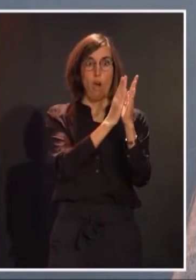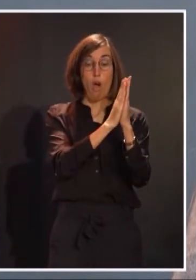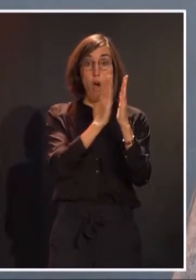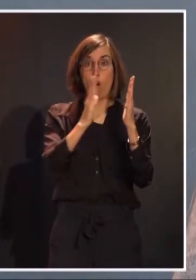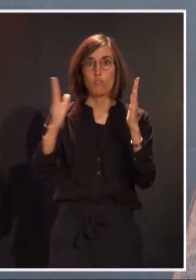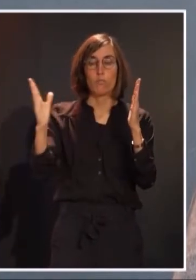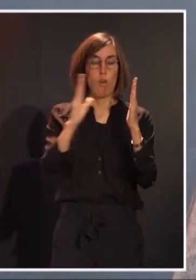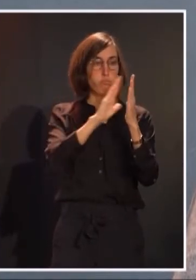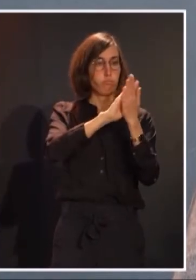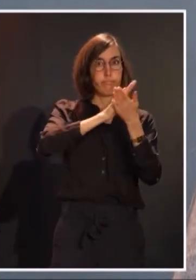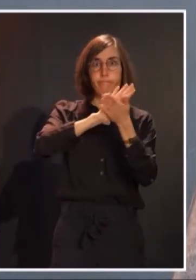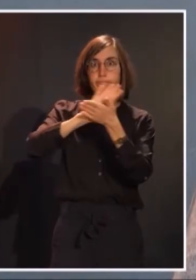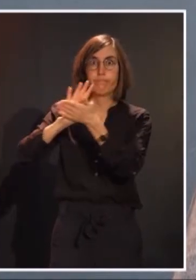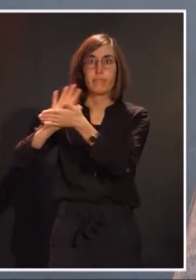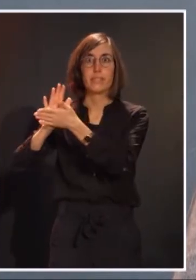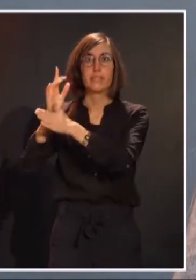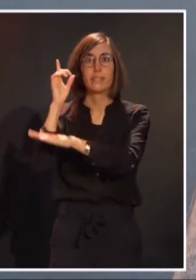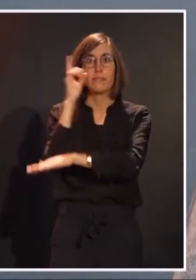pour les retrouver.